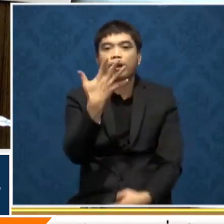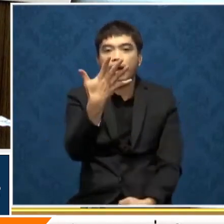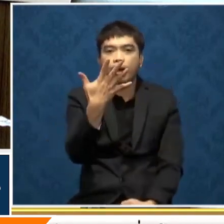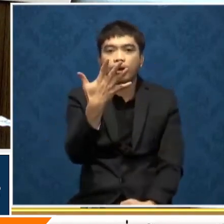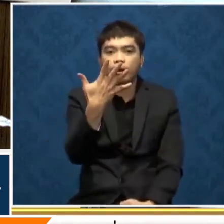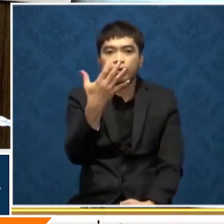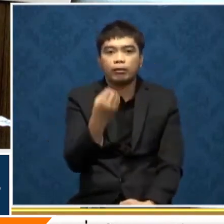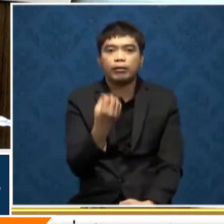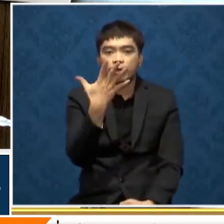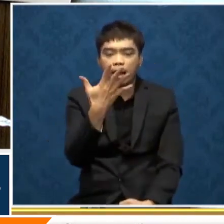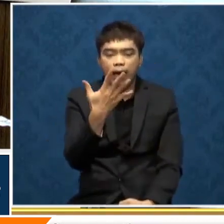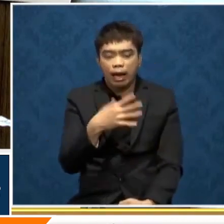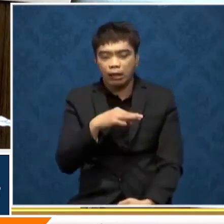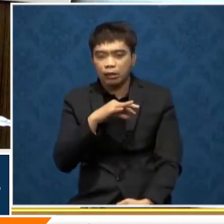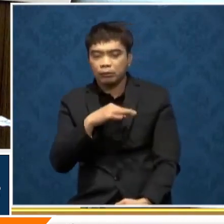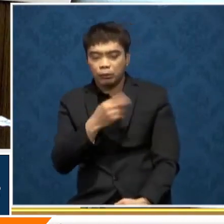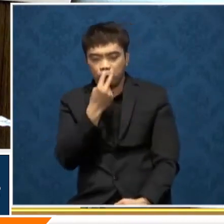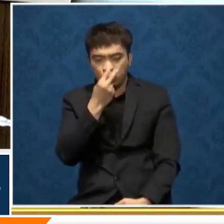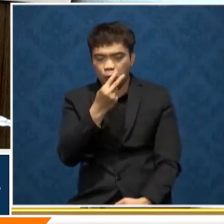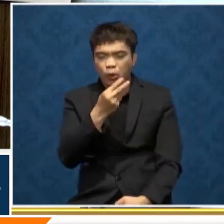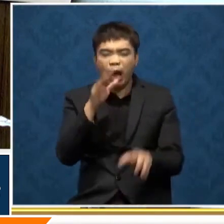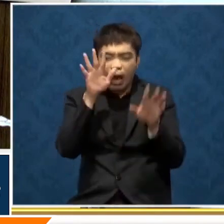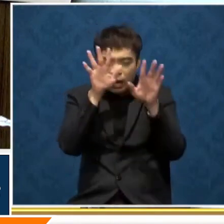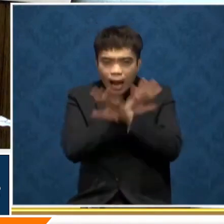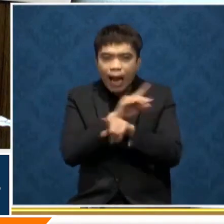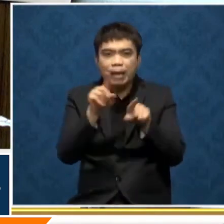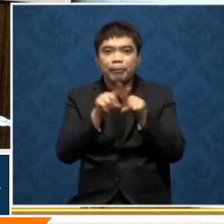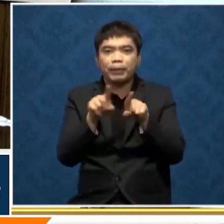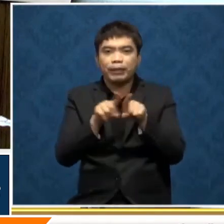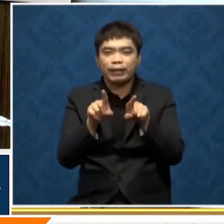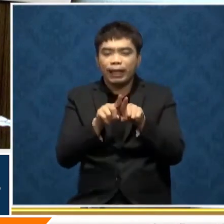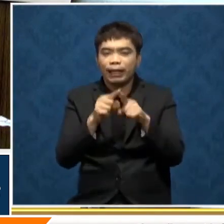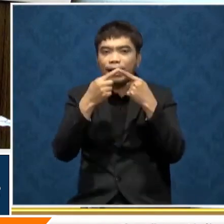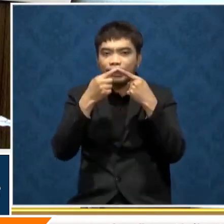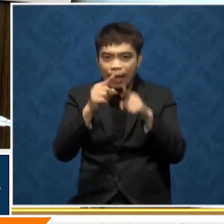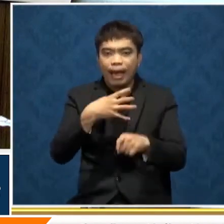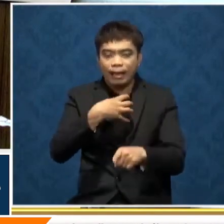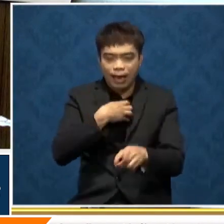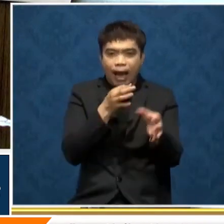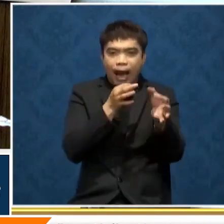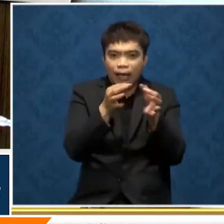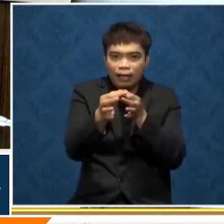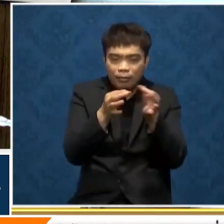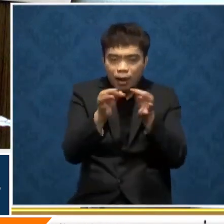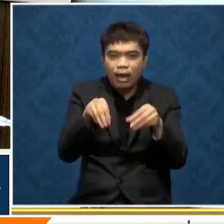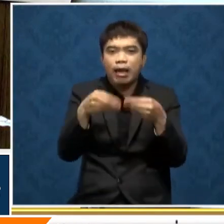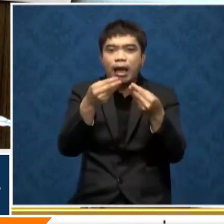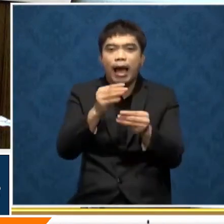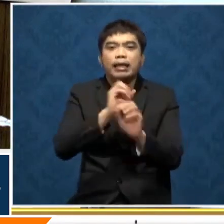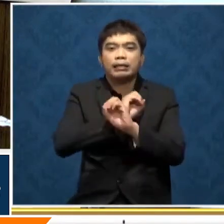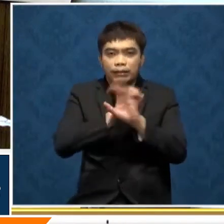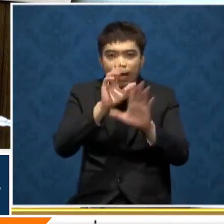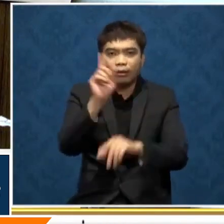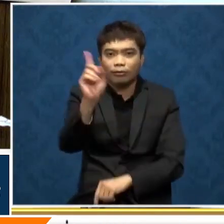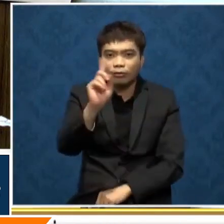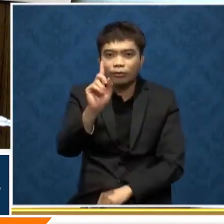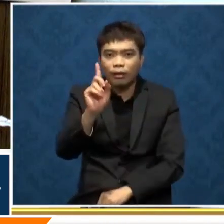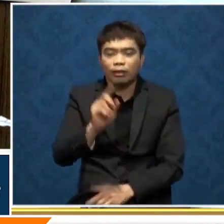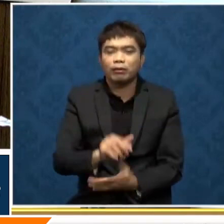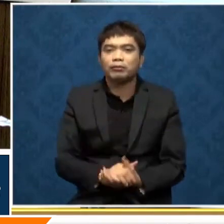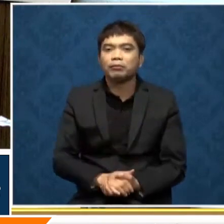ที่ผมพึ่งอภิปรายมานะครับเพียงแต่ทำให้ชัดเจนขึ้นว่าจะทำอะไรบ้างท่านประธาน